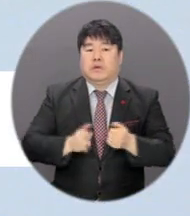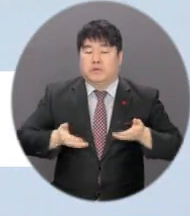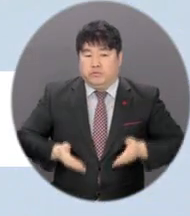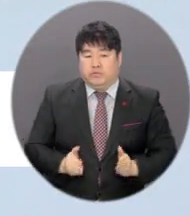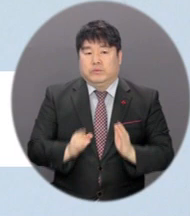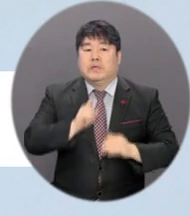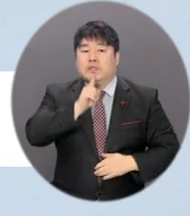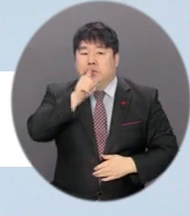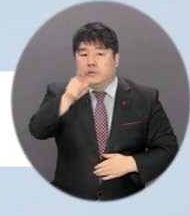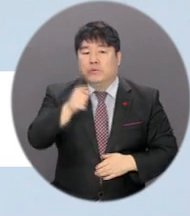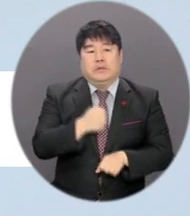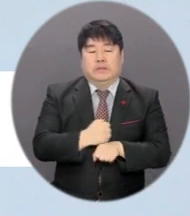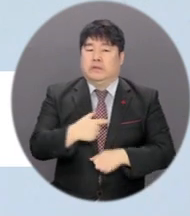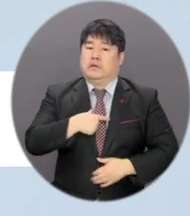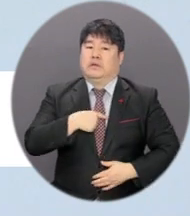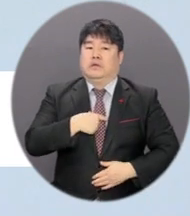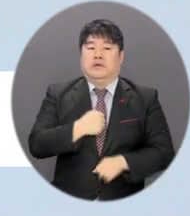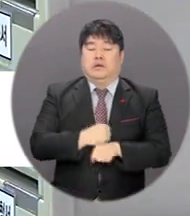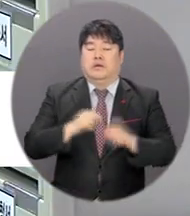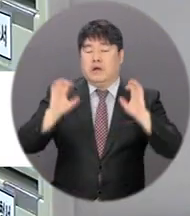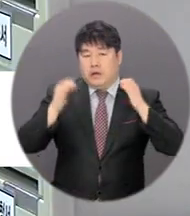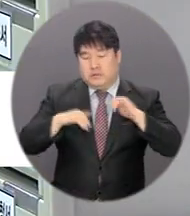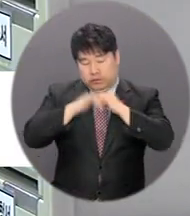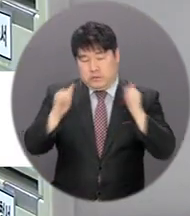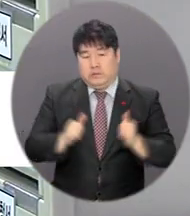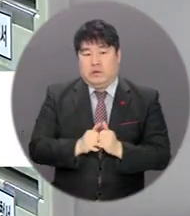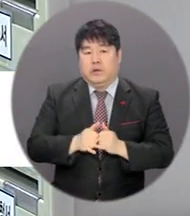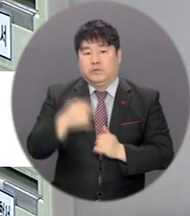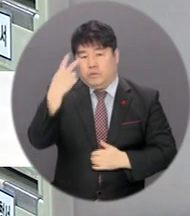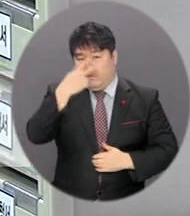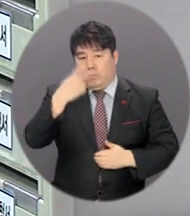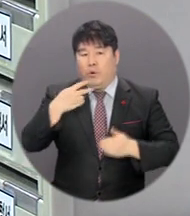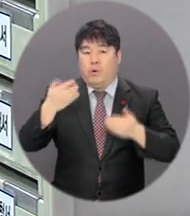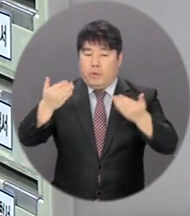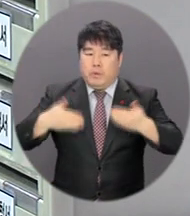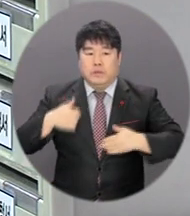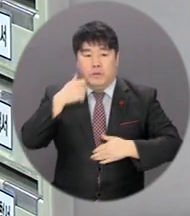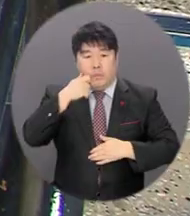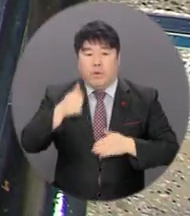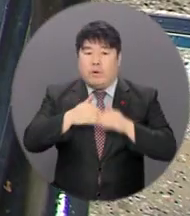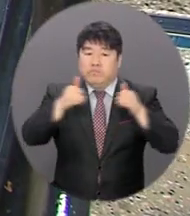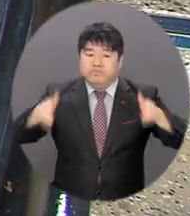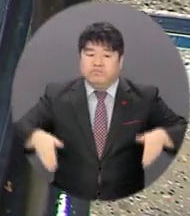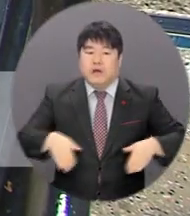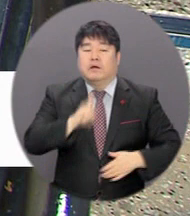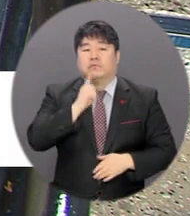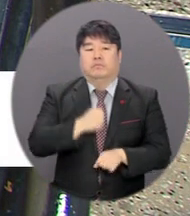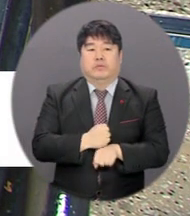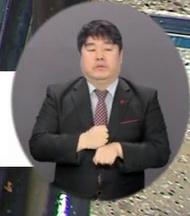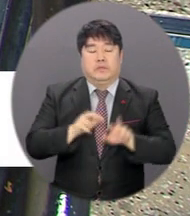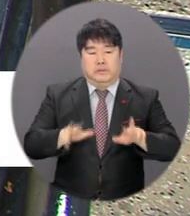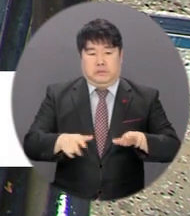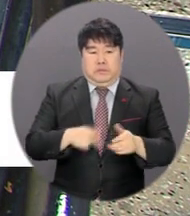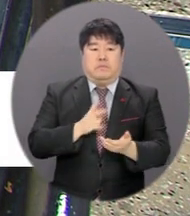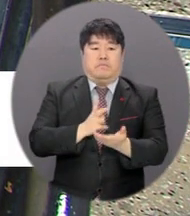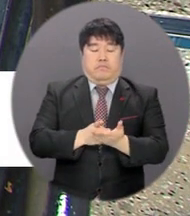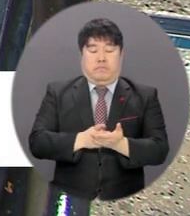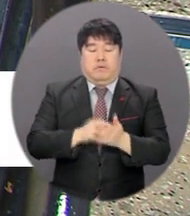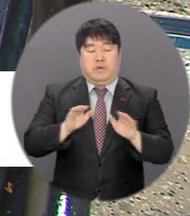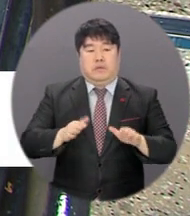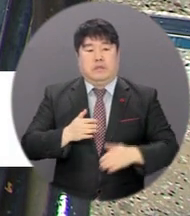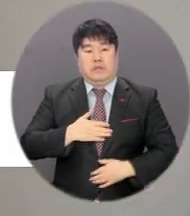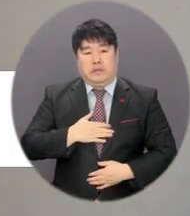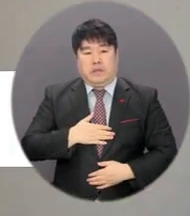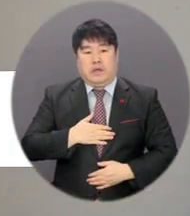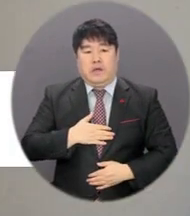자체를 꺼리게 되면서 아이들이 사회적 보호의 사각지대에 놓인다는 지적이 나옵니다. 지금 제도는 현재는 내가